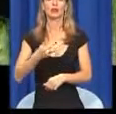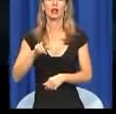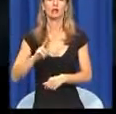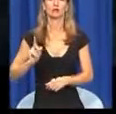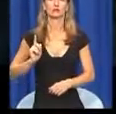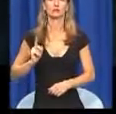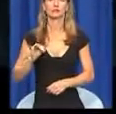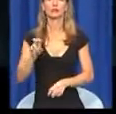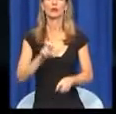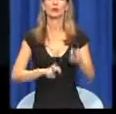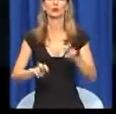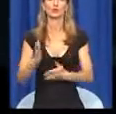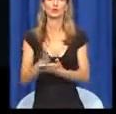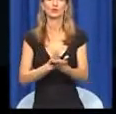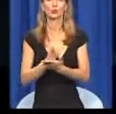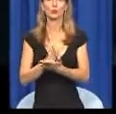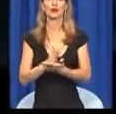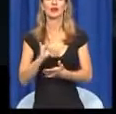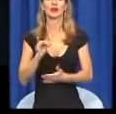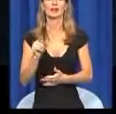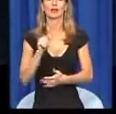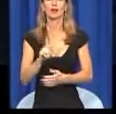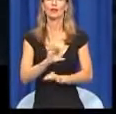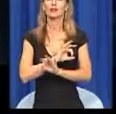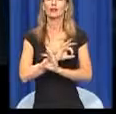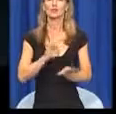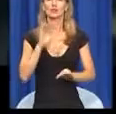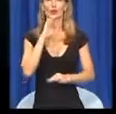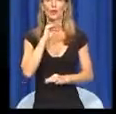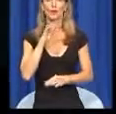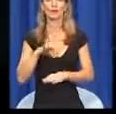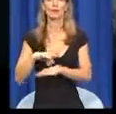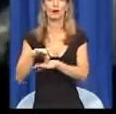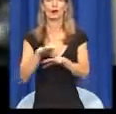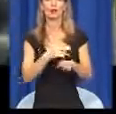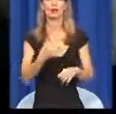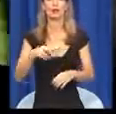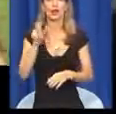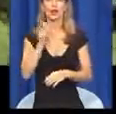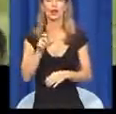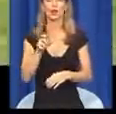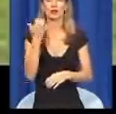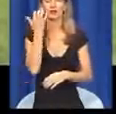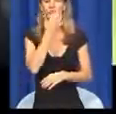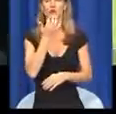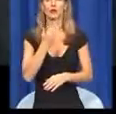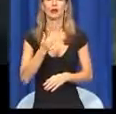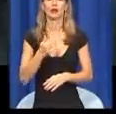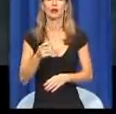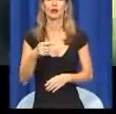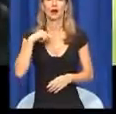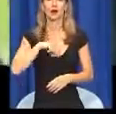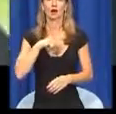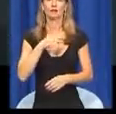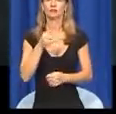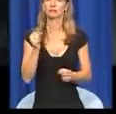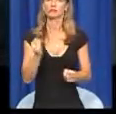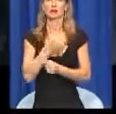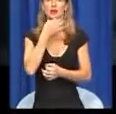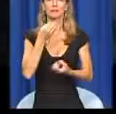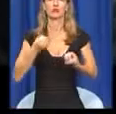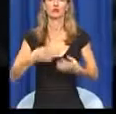і пошукових службах. Крім того, вони чудові собаки-поводирі для людей. Характер босерона не можна назвати простим.